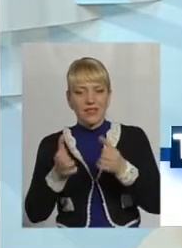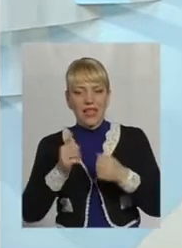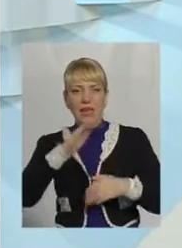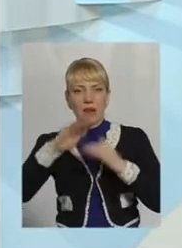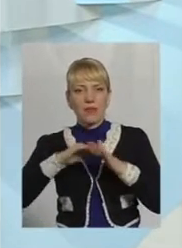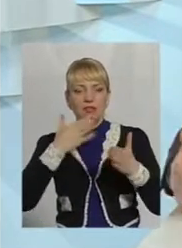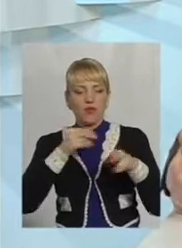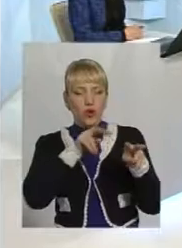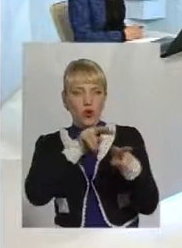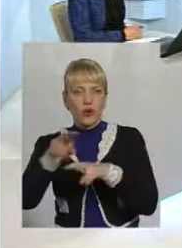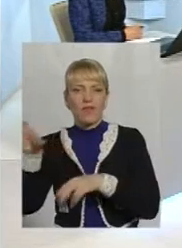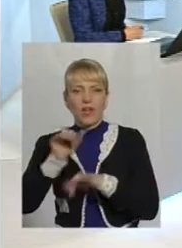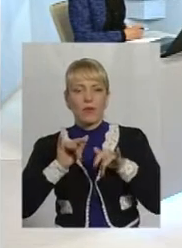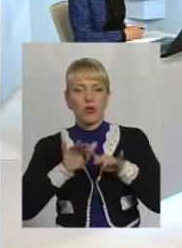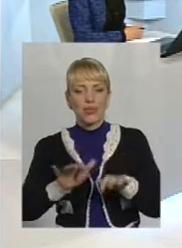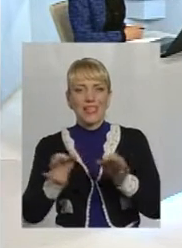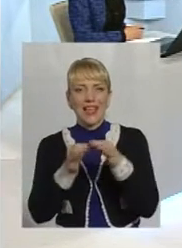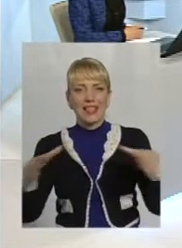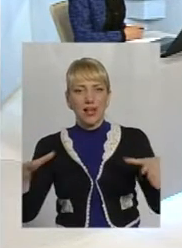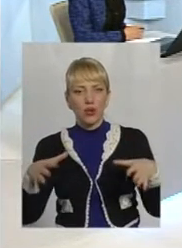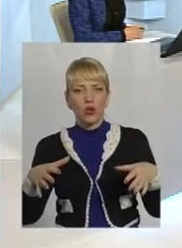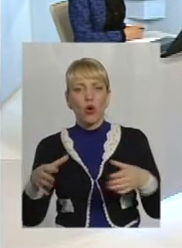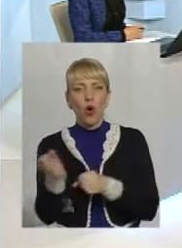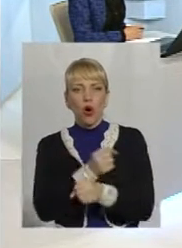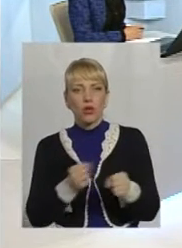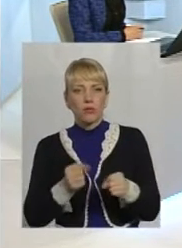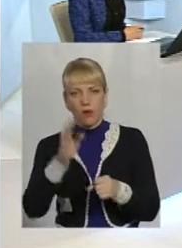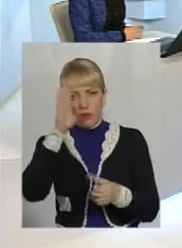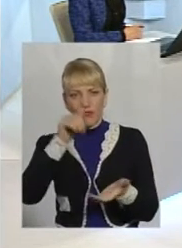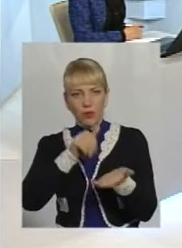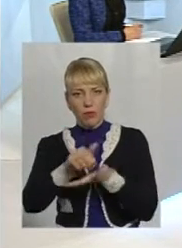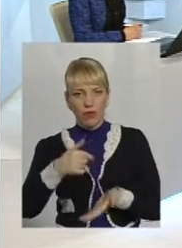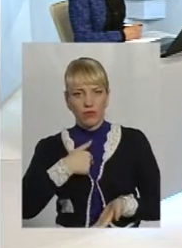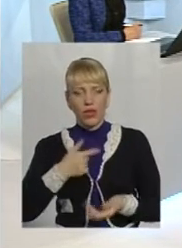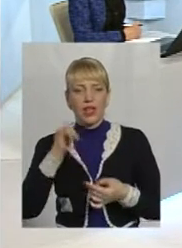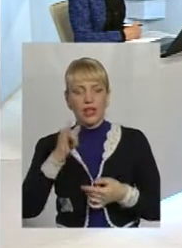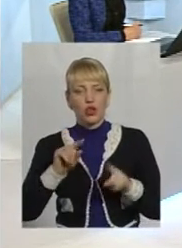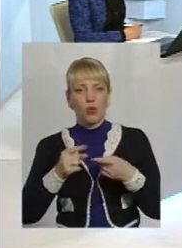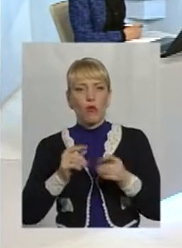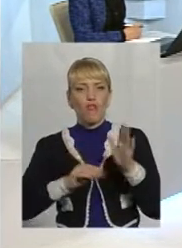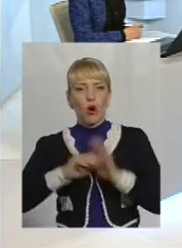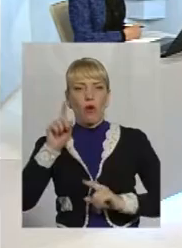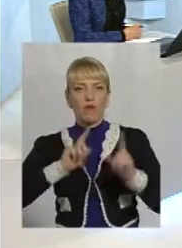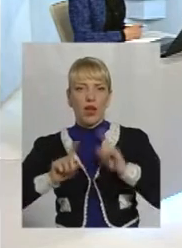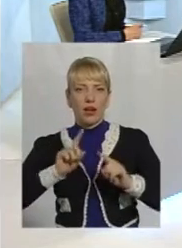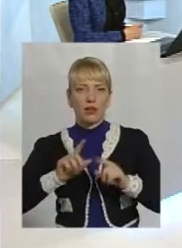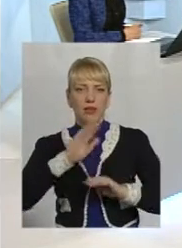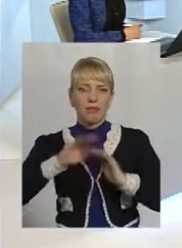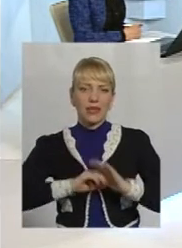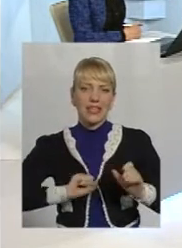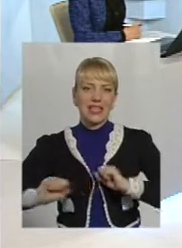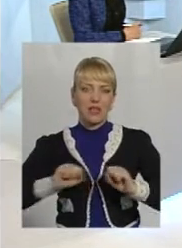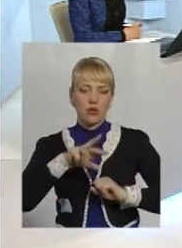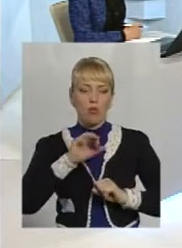процес ядерного роззброєння, він відмовився це робити. І тому Верховна Рада під керівництвом